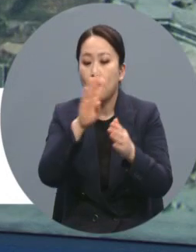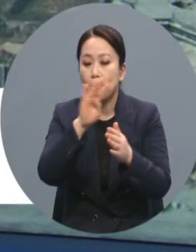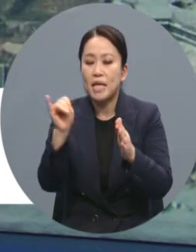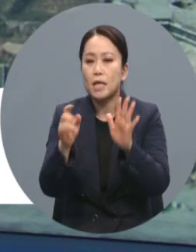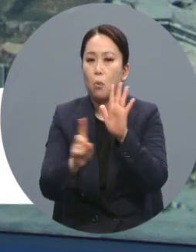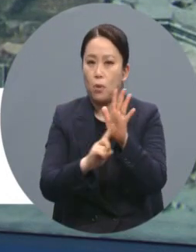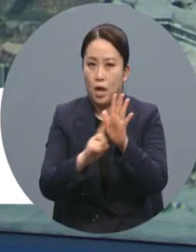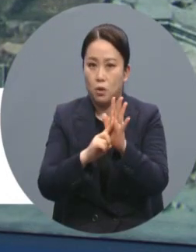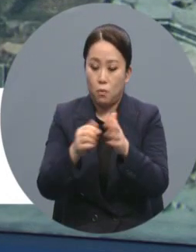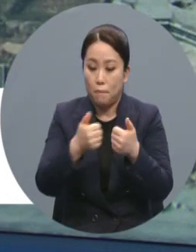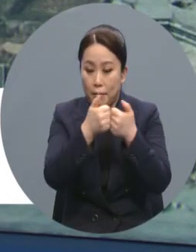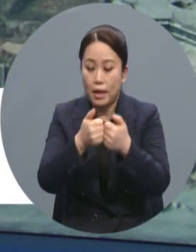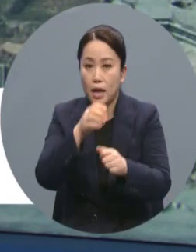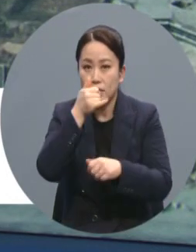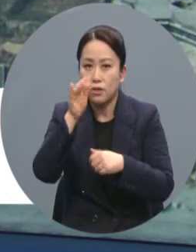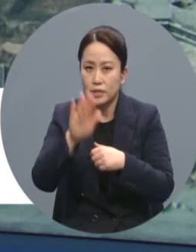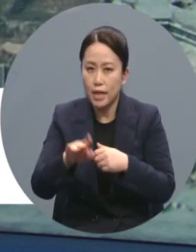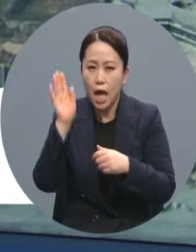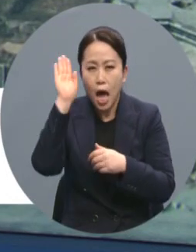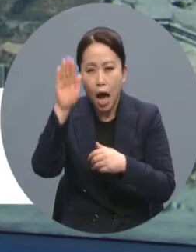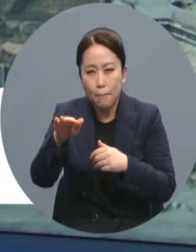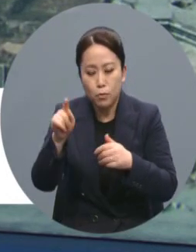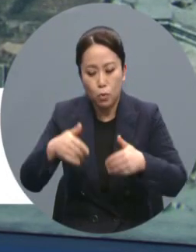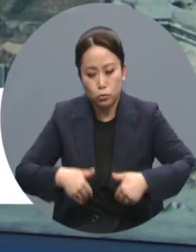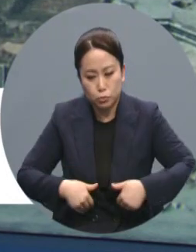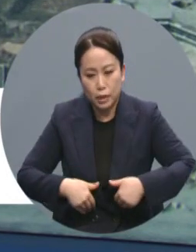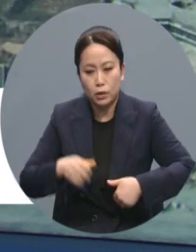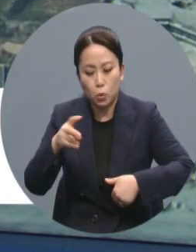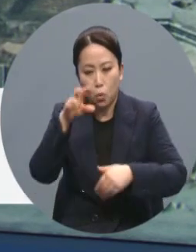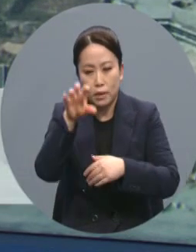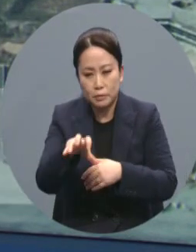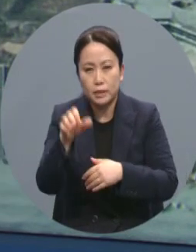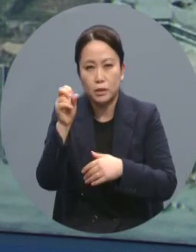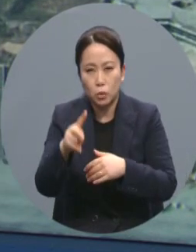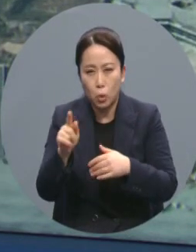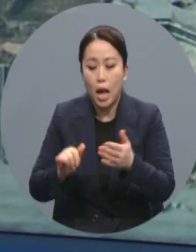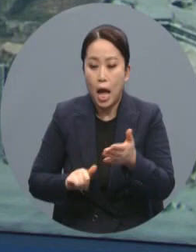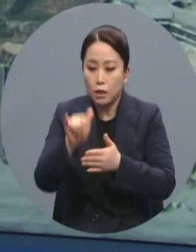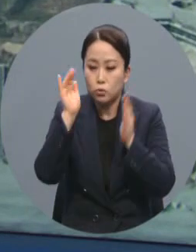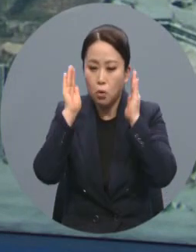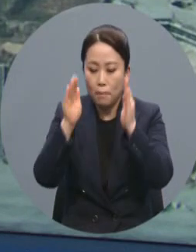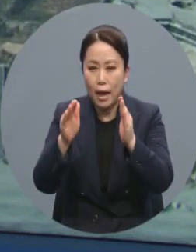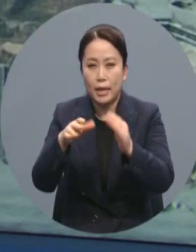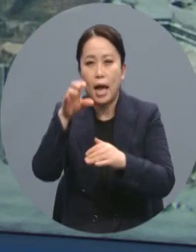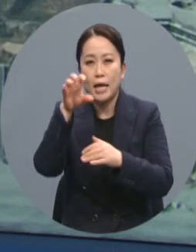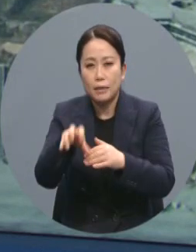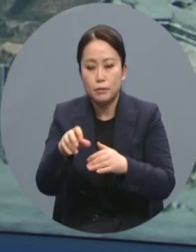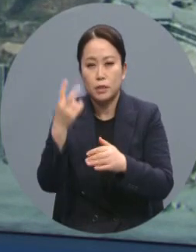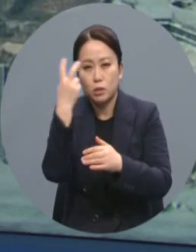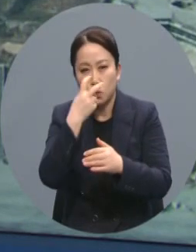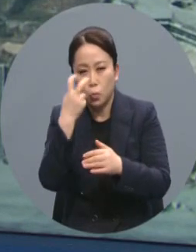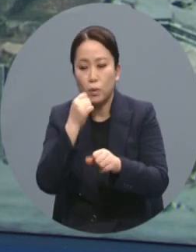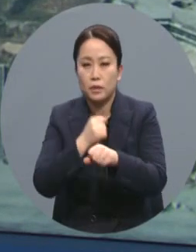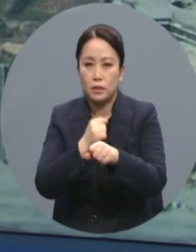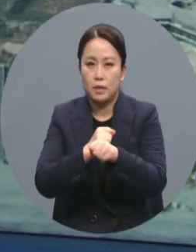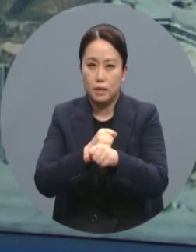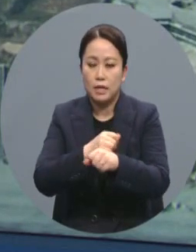수요와 지반 조사, 또 활주로 방향과 입지 용역을 통해 최저가를 도출하게 됩니다. 첫 소식 이두원